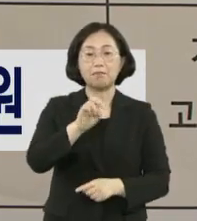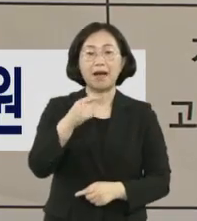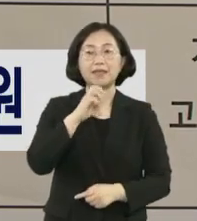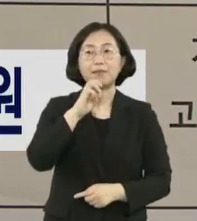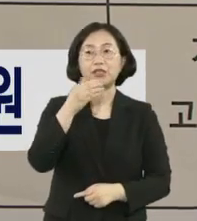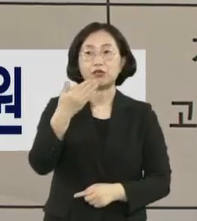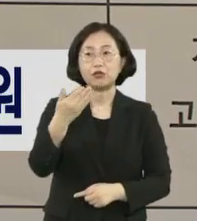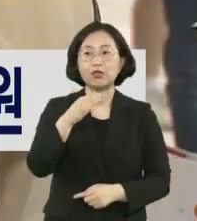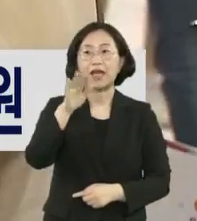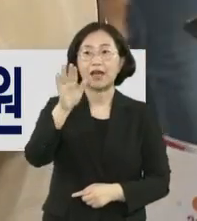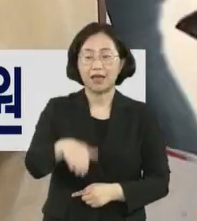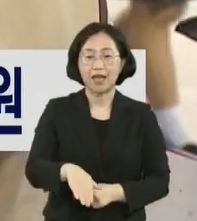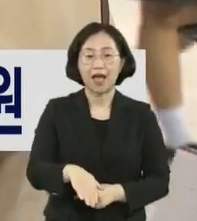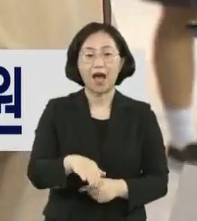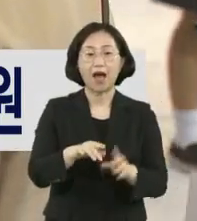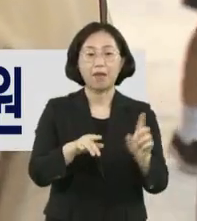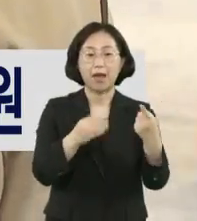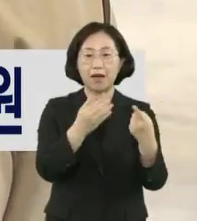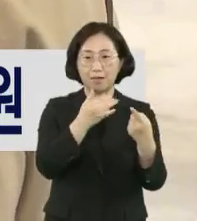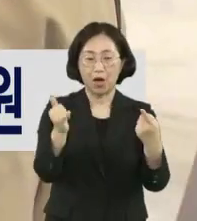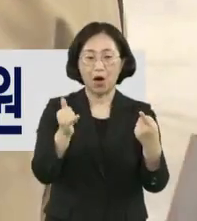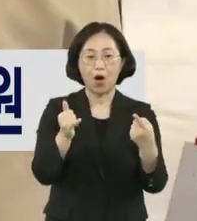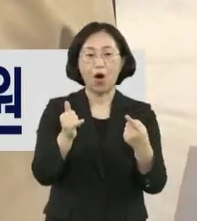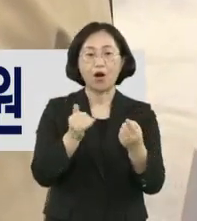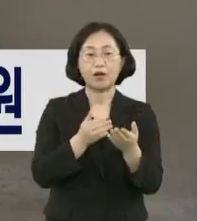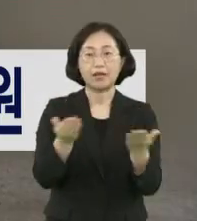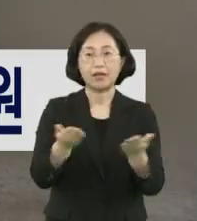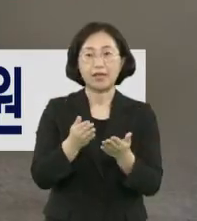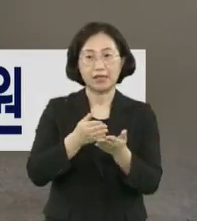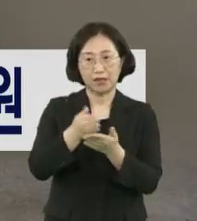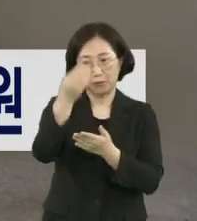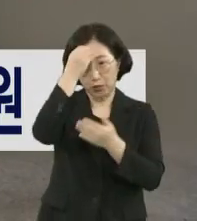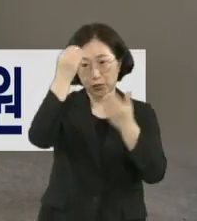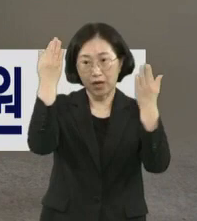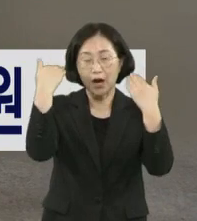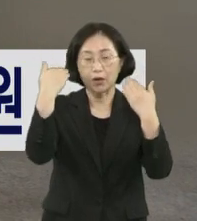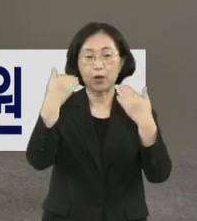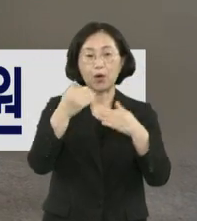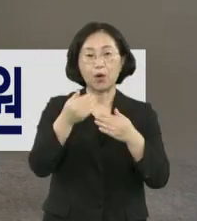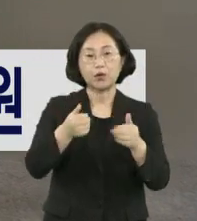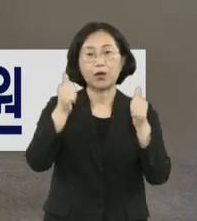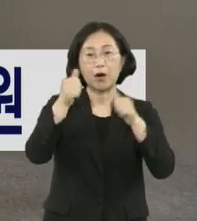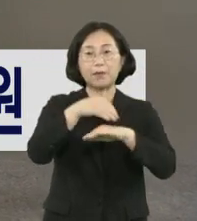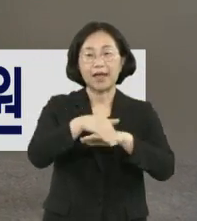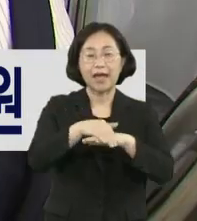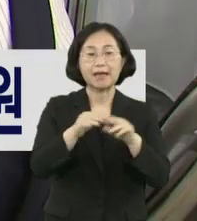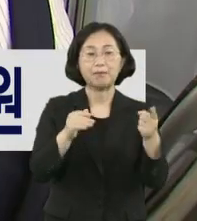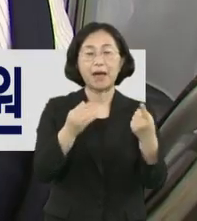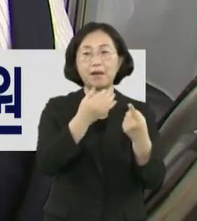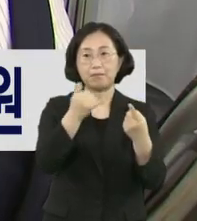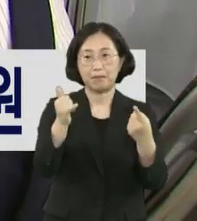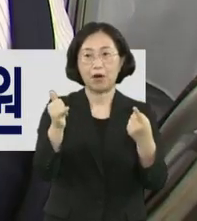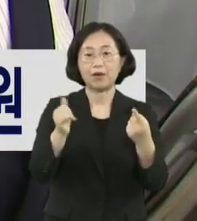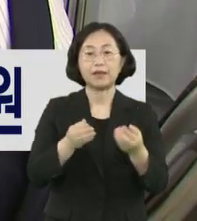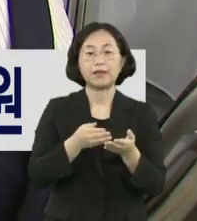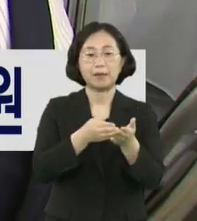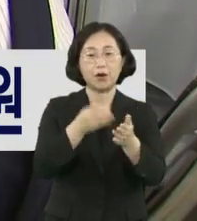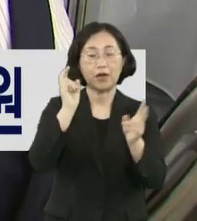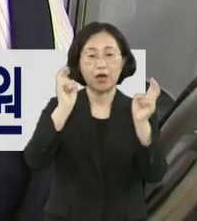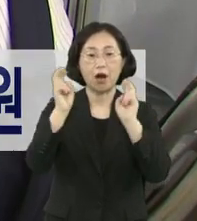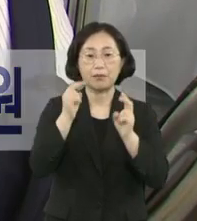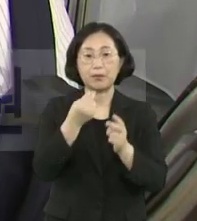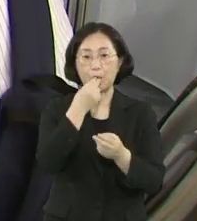이하 미취업 청년 100명과 도내 실업계고 졸업 예정 학생 100명이 참여할 수 있으며 기업은